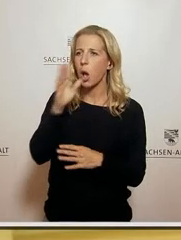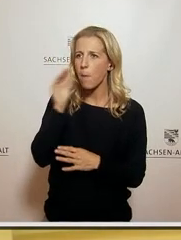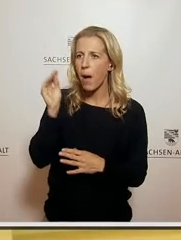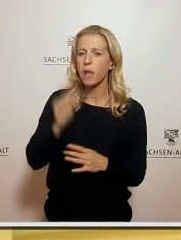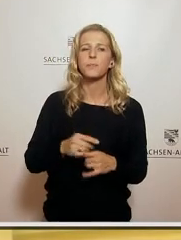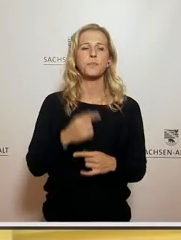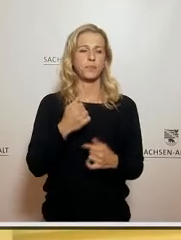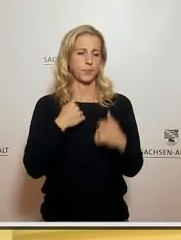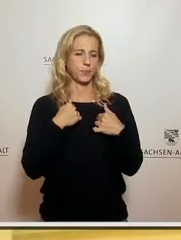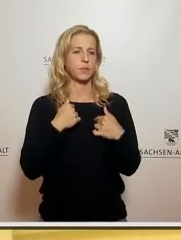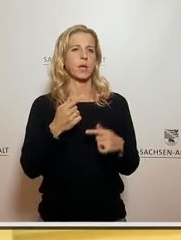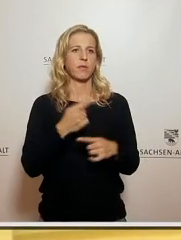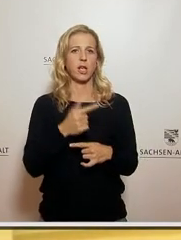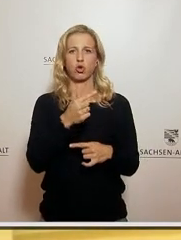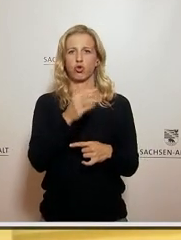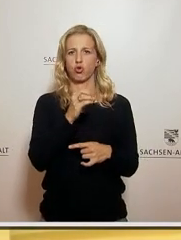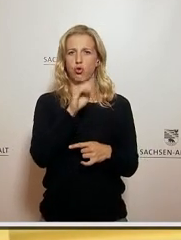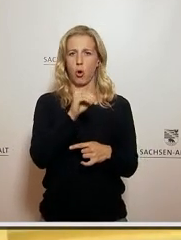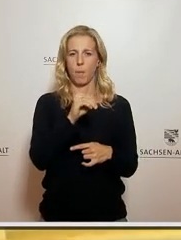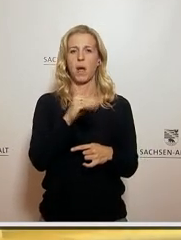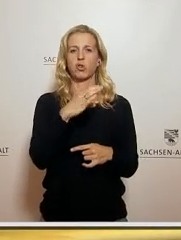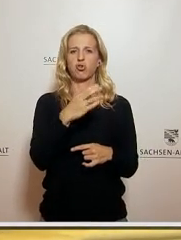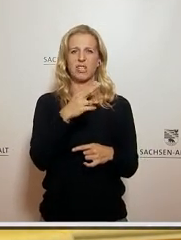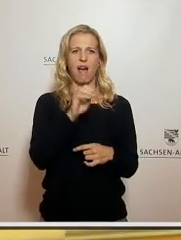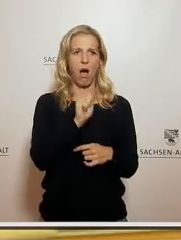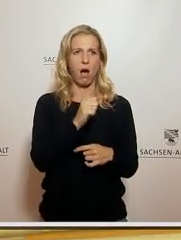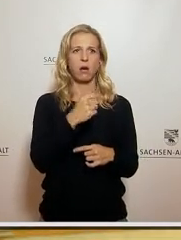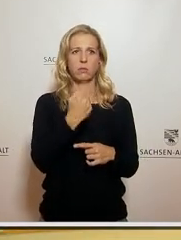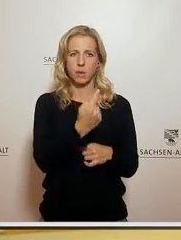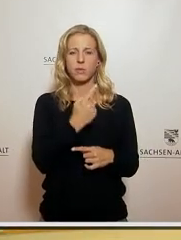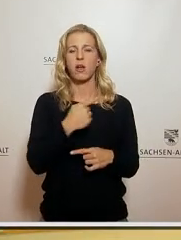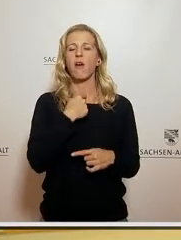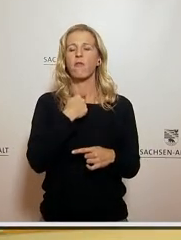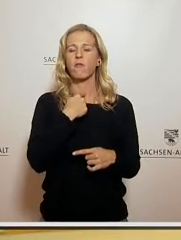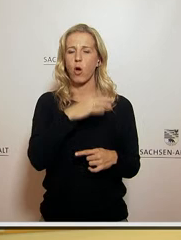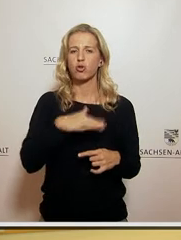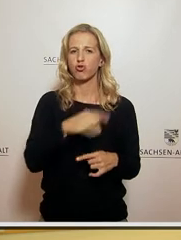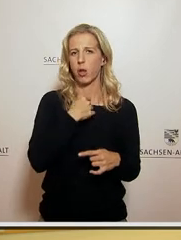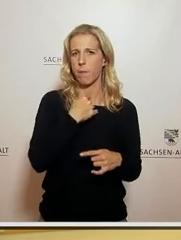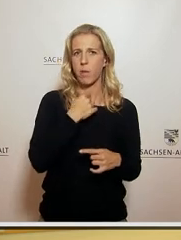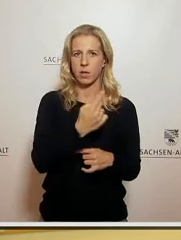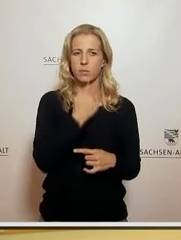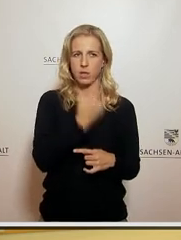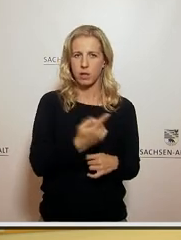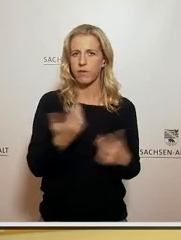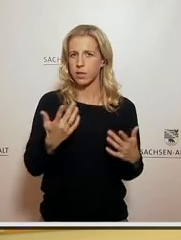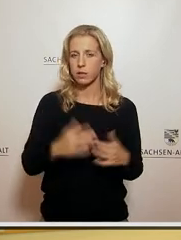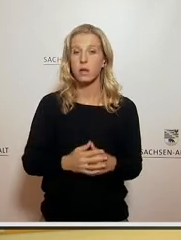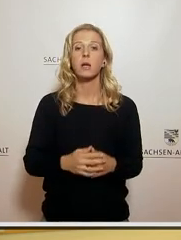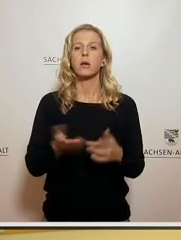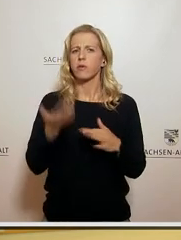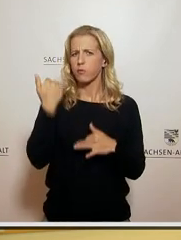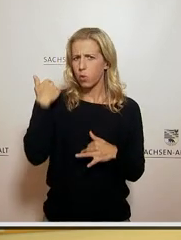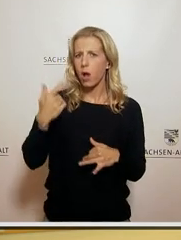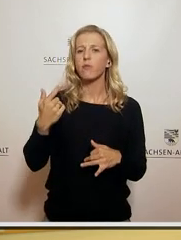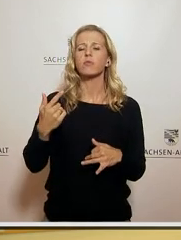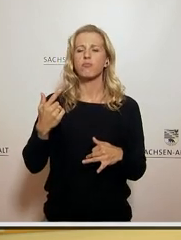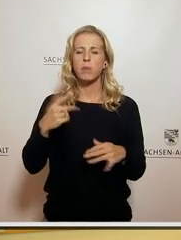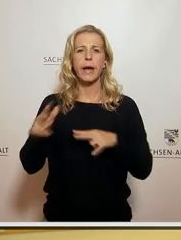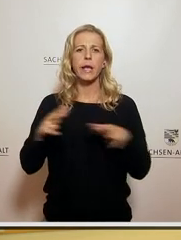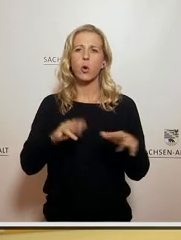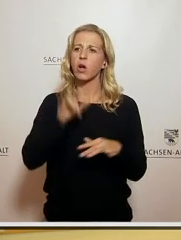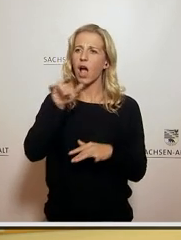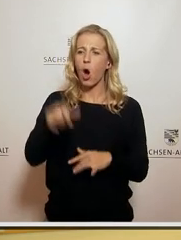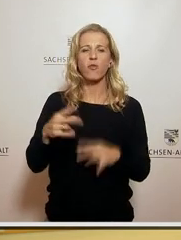der Volksstimme, Tom Chia. Er fragt erstens, kürzlich hat die Landesregierung Gastronomen und anderen Veranstaltern erlaubt, das